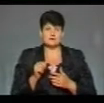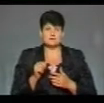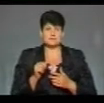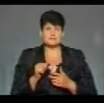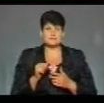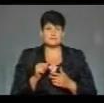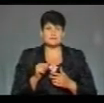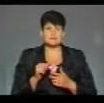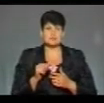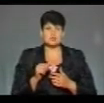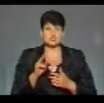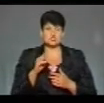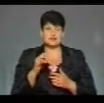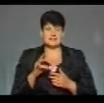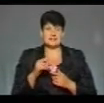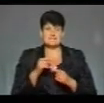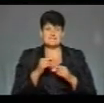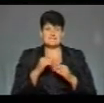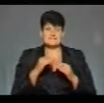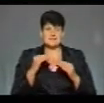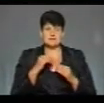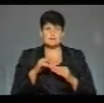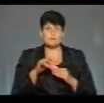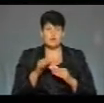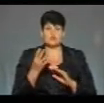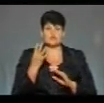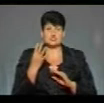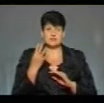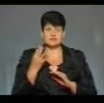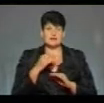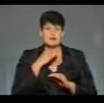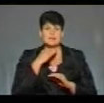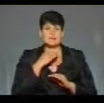захопили шийний відділ, але по четвертий шийний